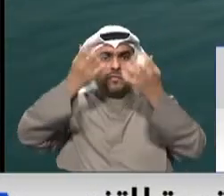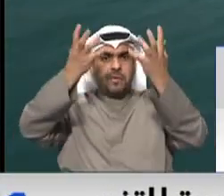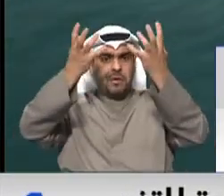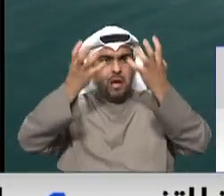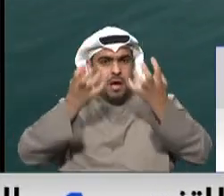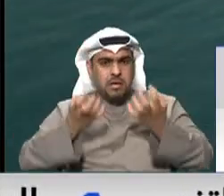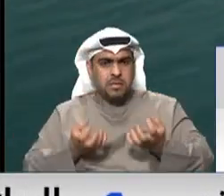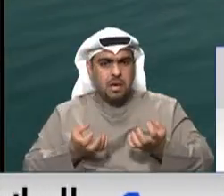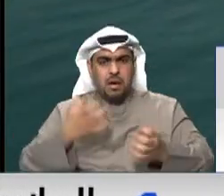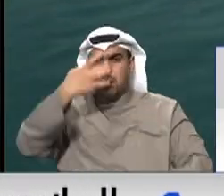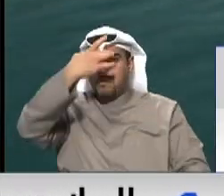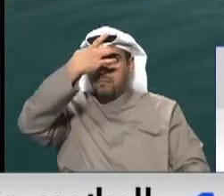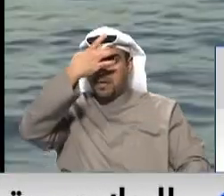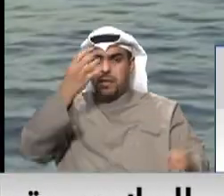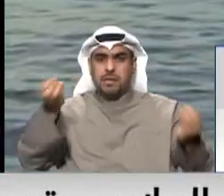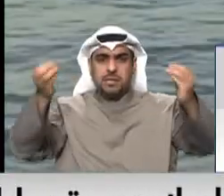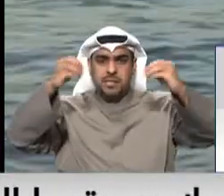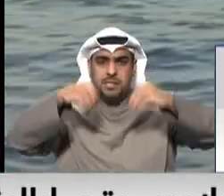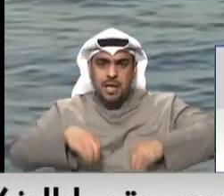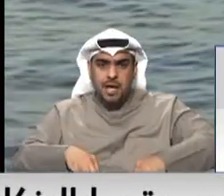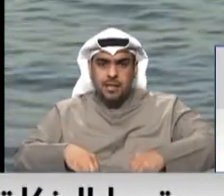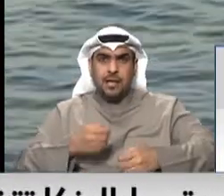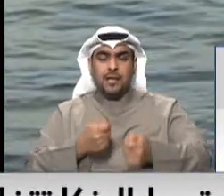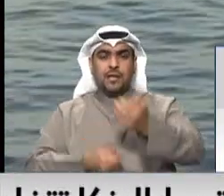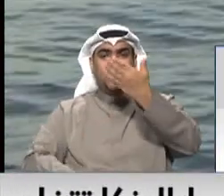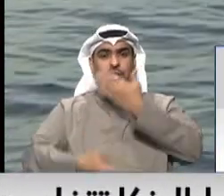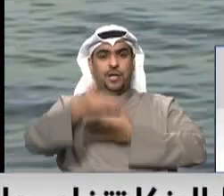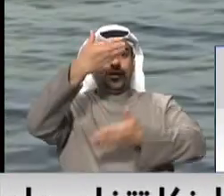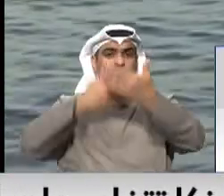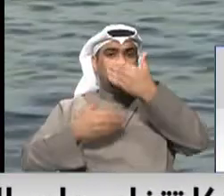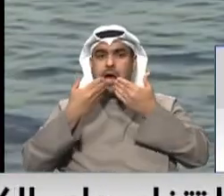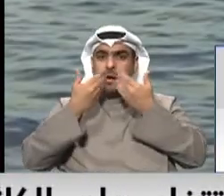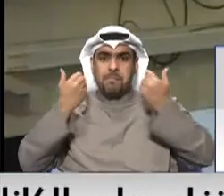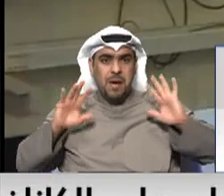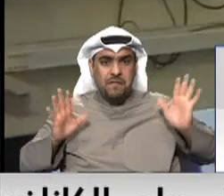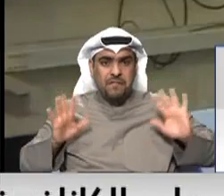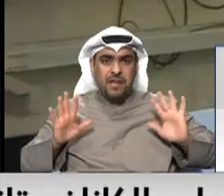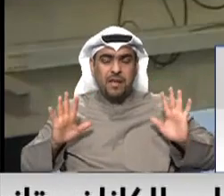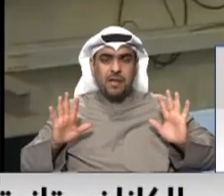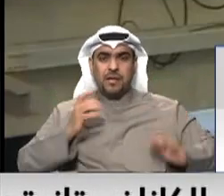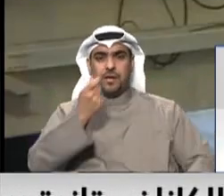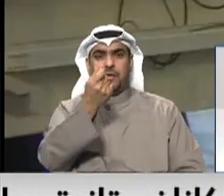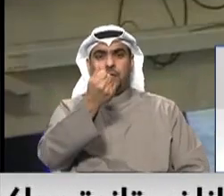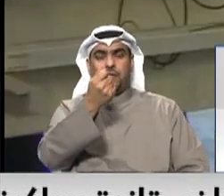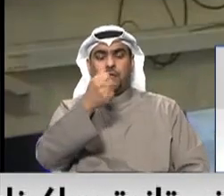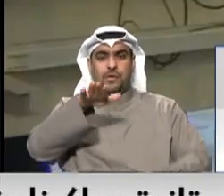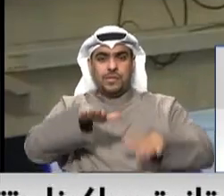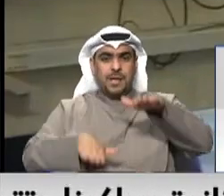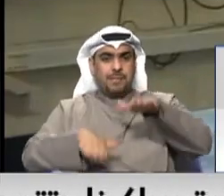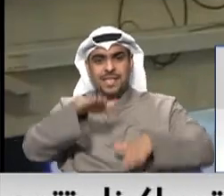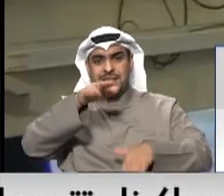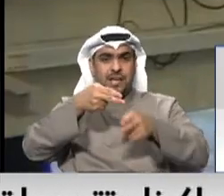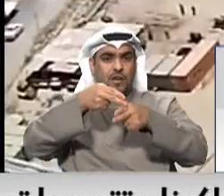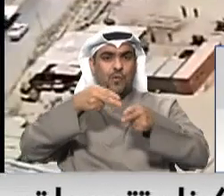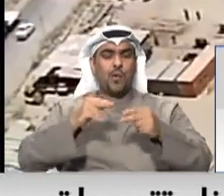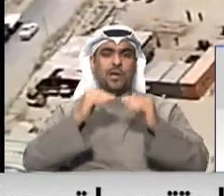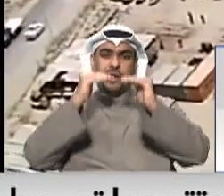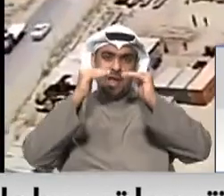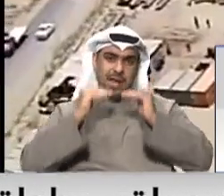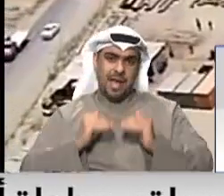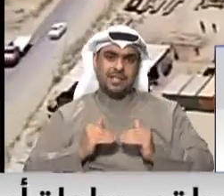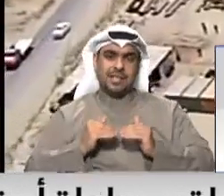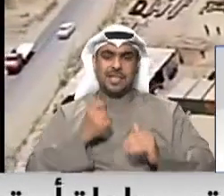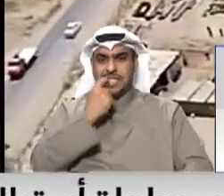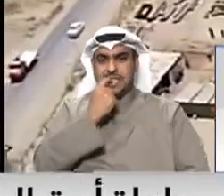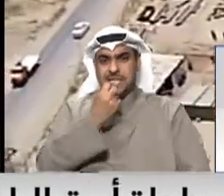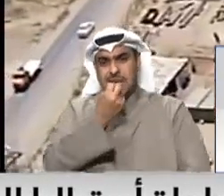والجمود الاقتصادي وهذا ابعد واقصى من موضوع الركود اثر على هذه المعادله واذاب